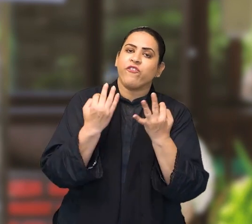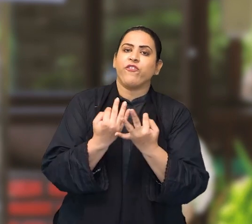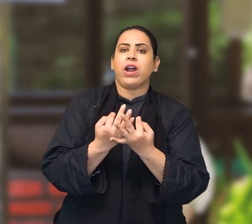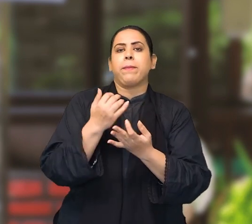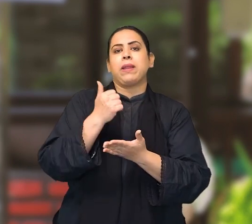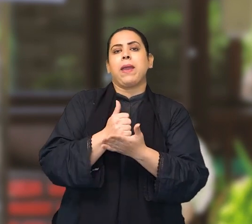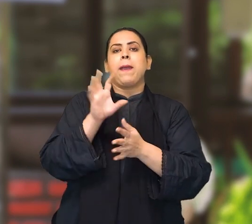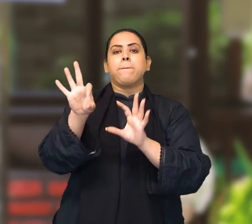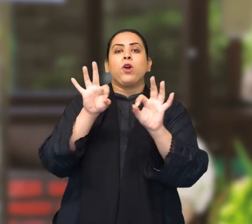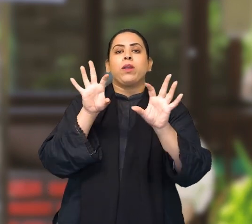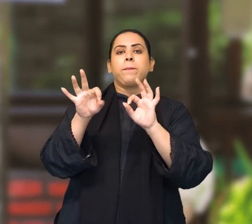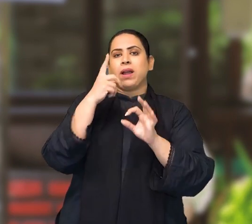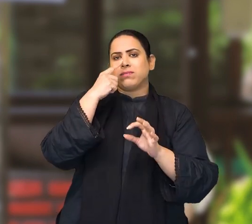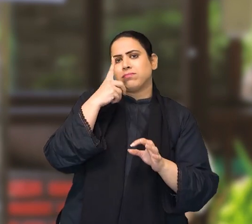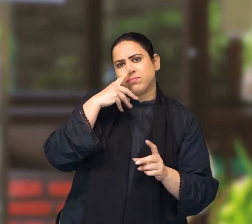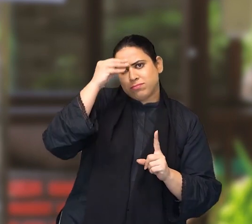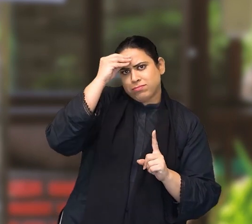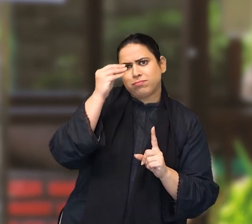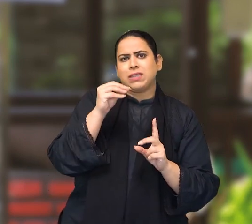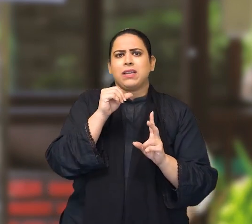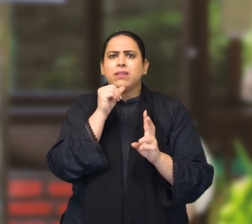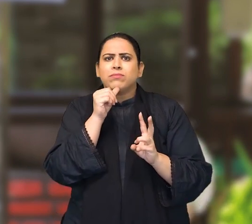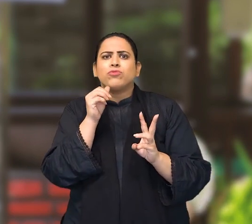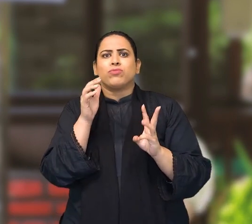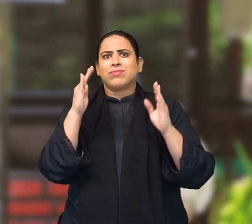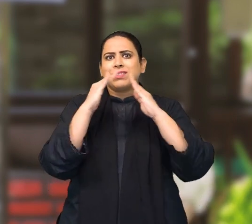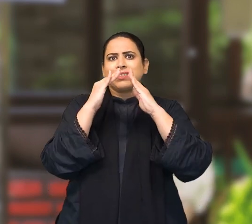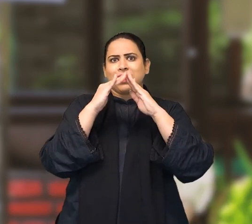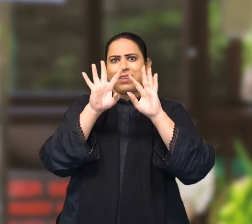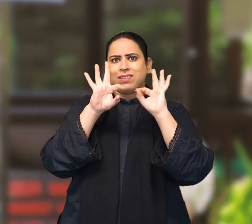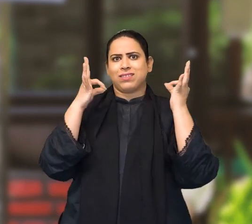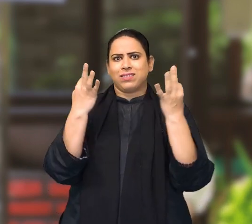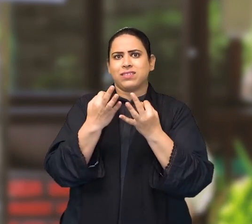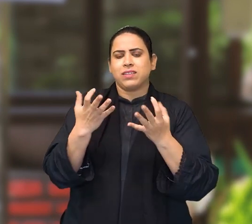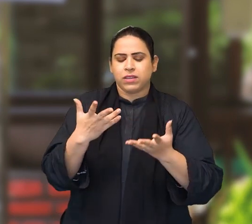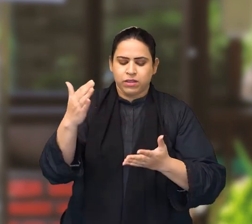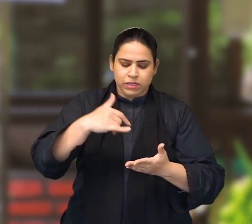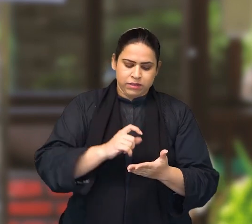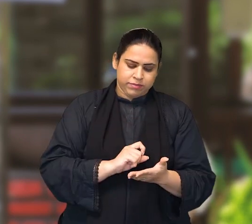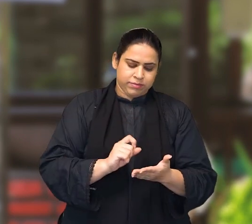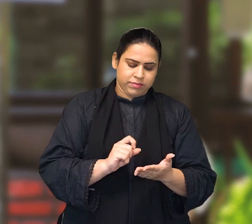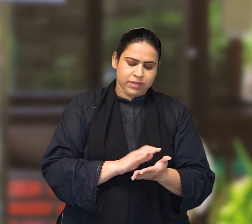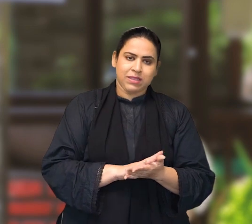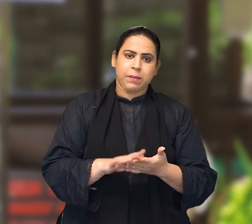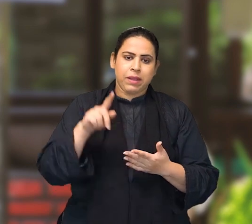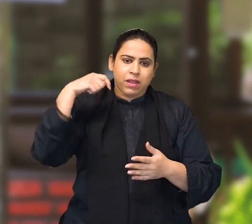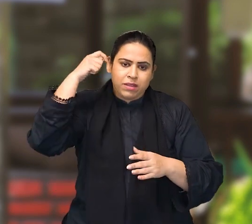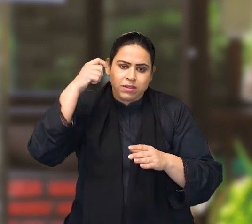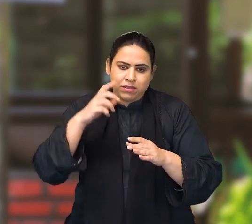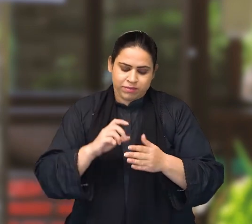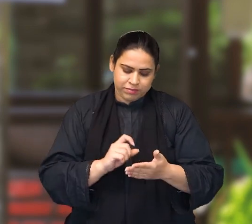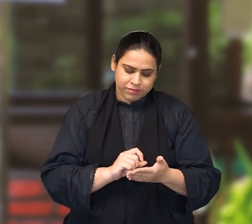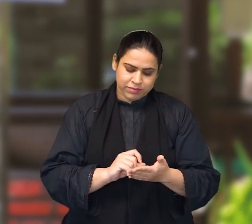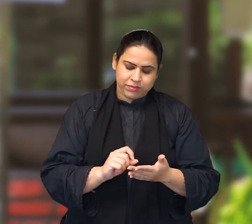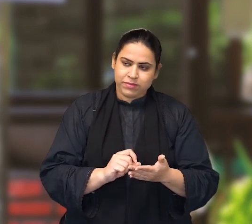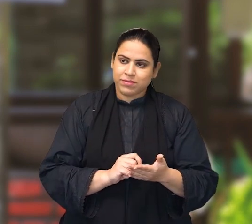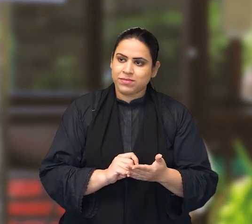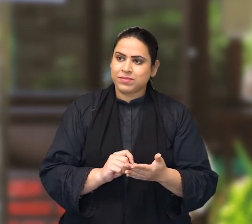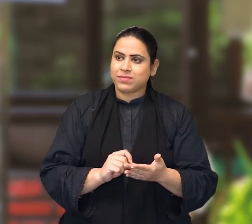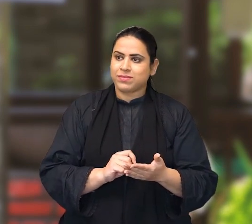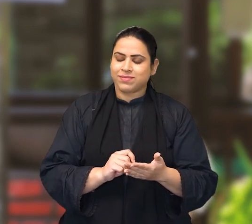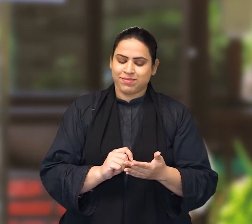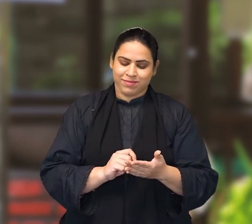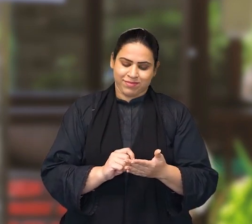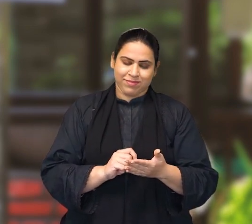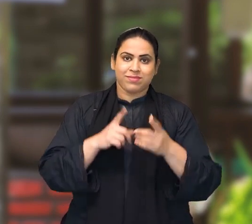a like only family के जो important लोग हैं या छोटा सा घर का event. If we compare those events with other